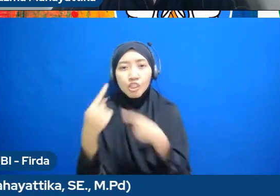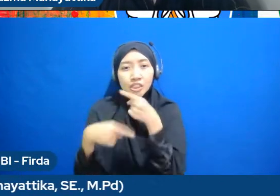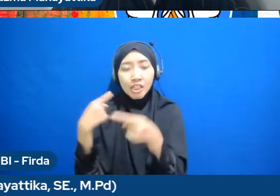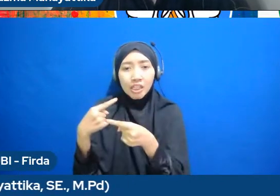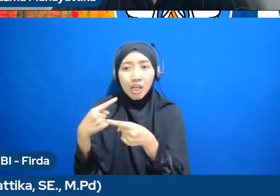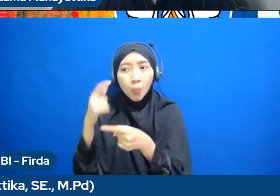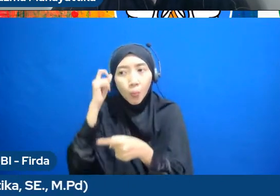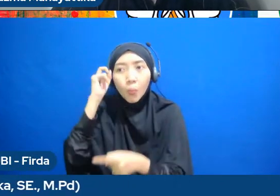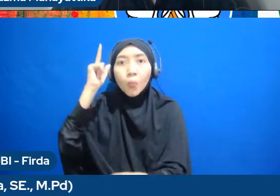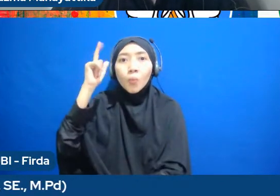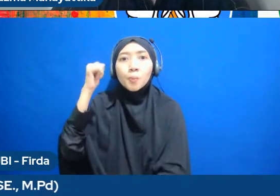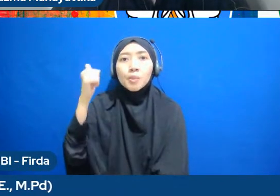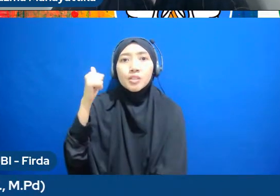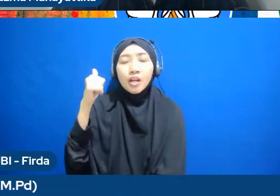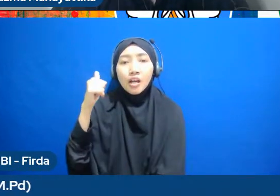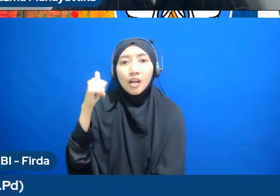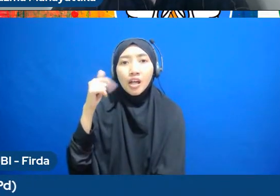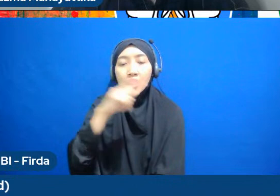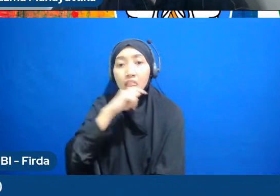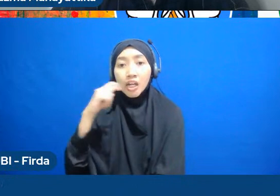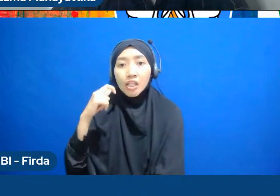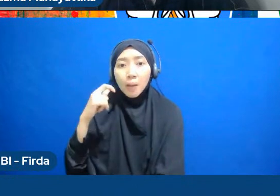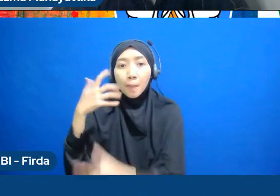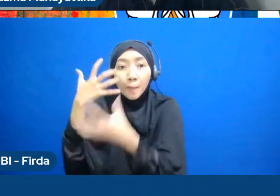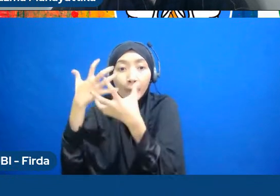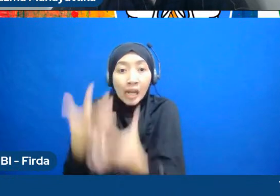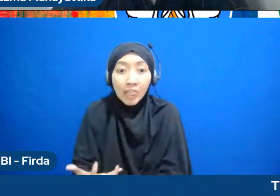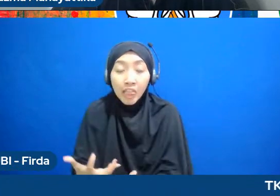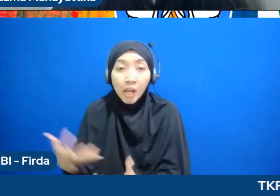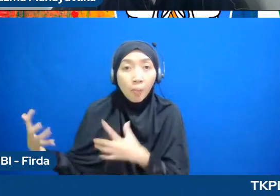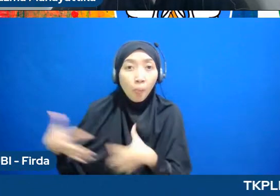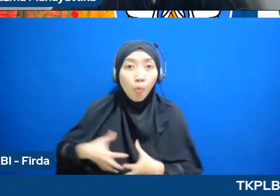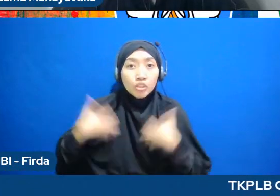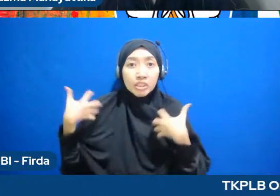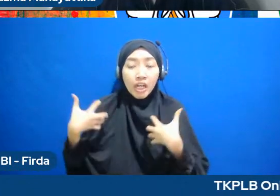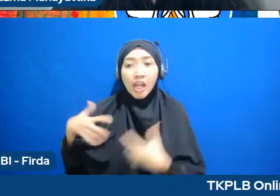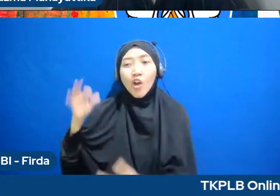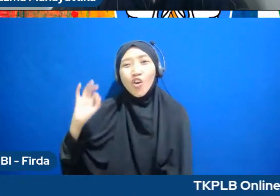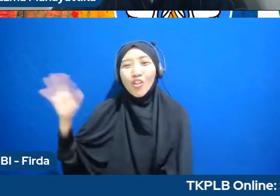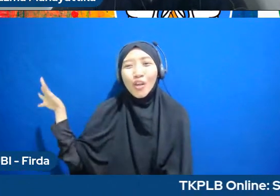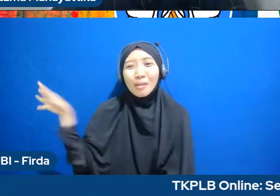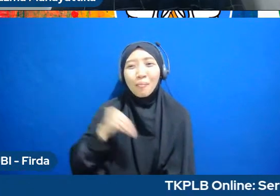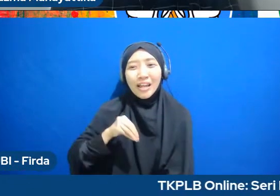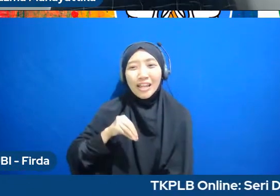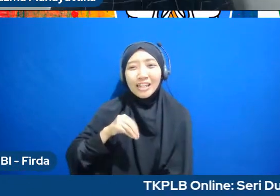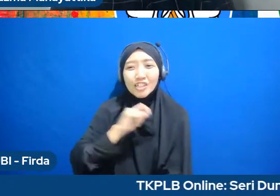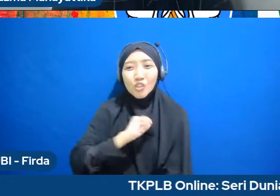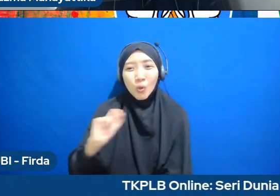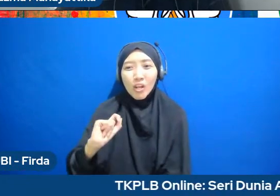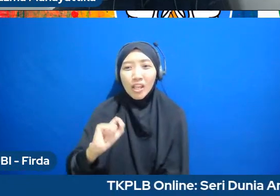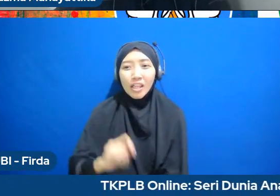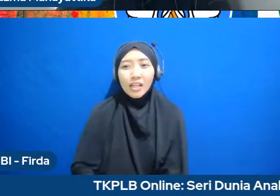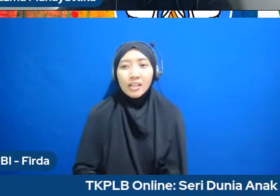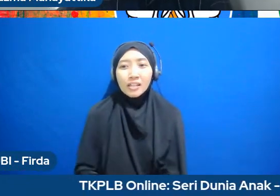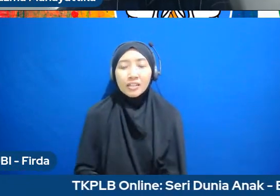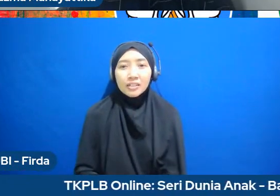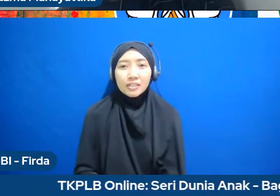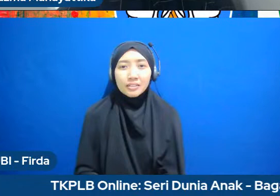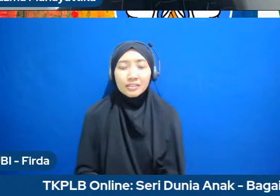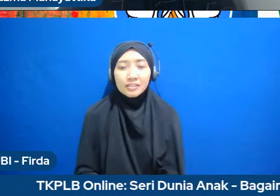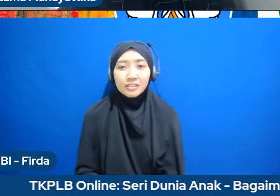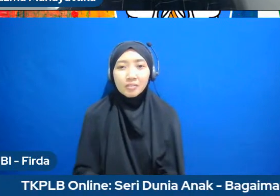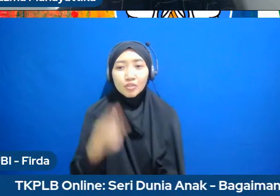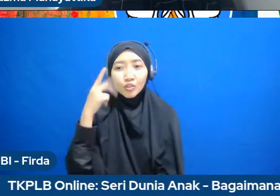tergugah gitu. Dan kalau memang ternyata sudah parah ya, mau nggak mau ya orang tua harus dipanggil ke sekolah, dibicarakan bagaimana caranya penanganannya itu